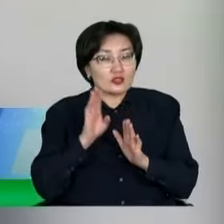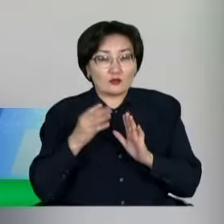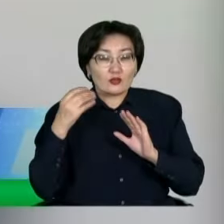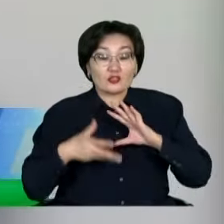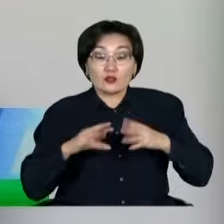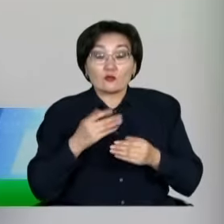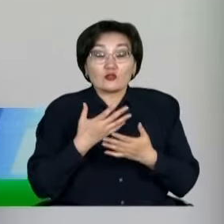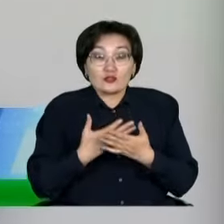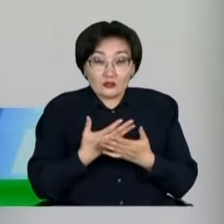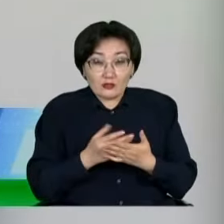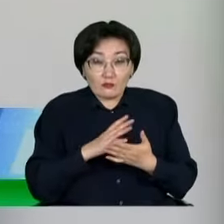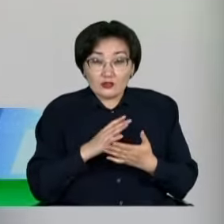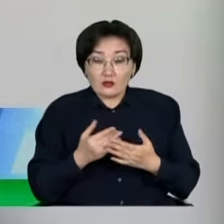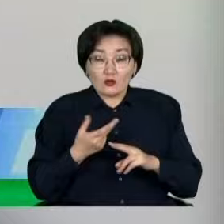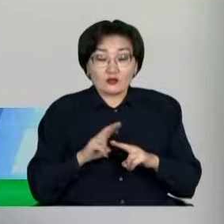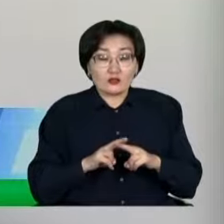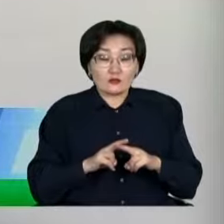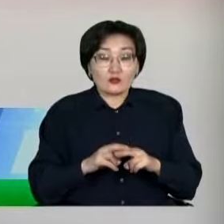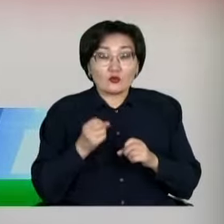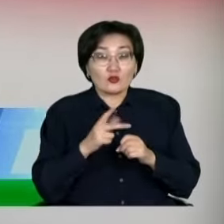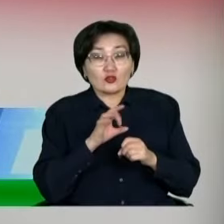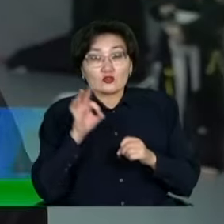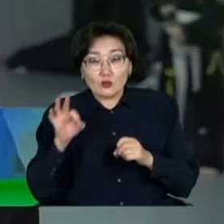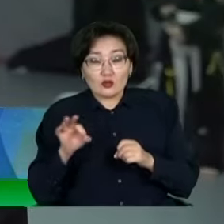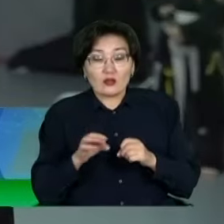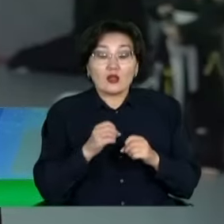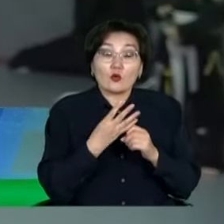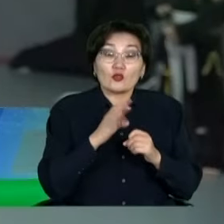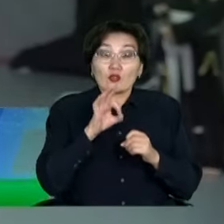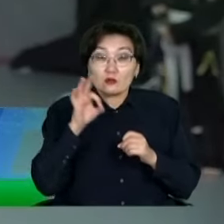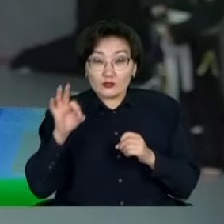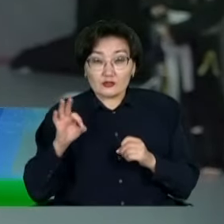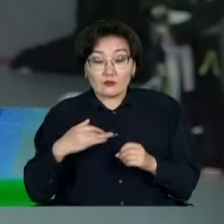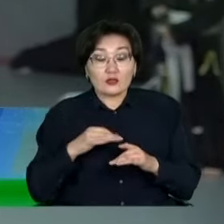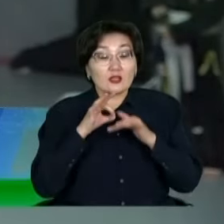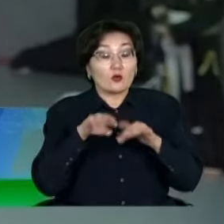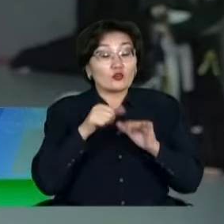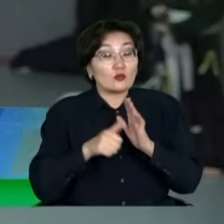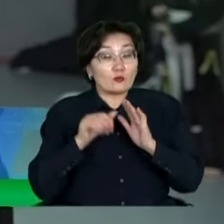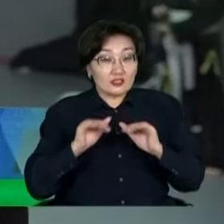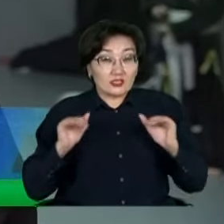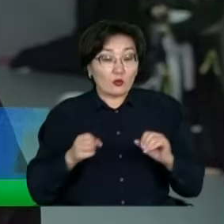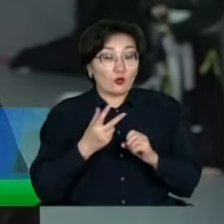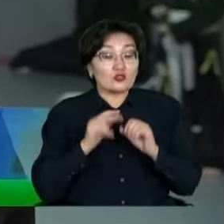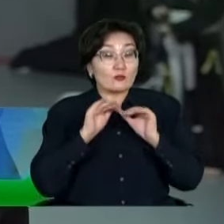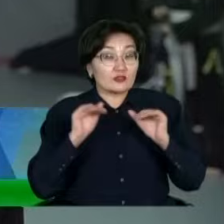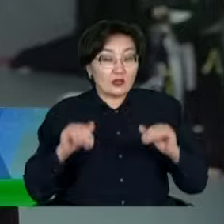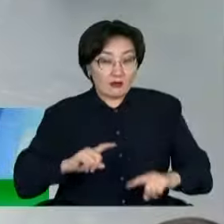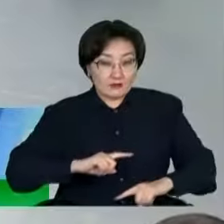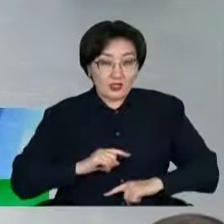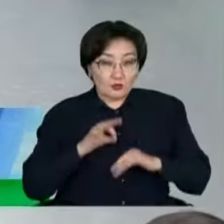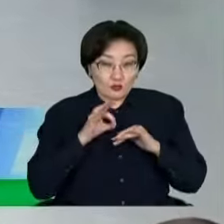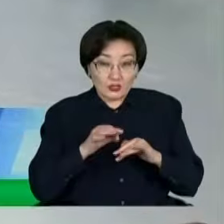тапсайды, немесе үлкен шотпен өтеді 13-0, 14-0 деген сияқты. Мен алып барған 16 баланың 13-і финалист болып